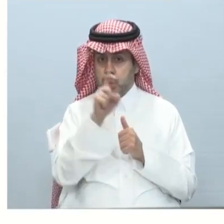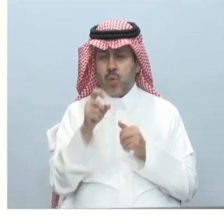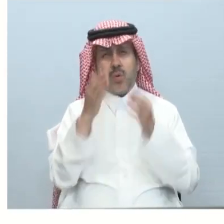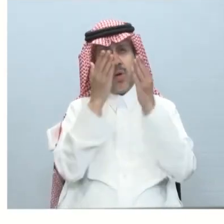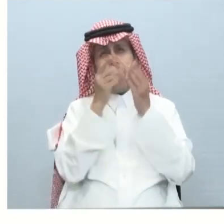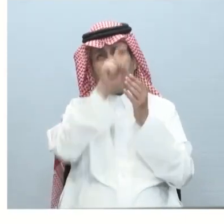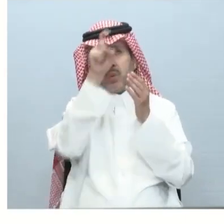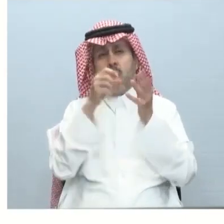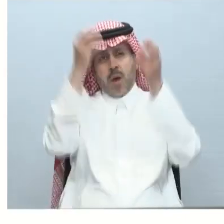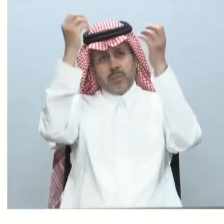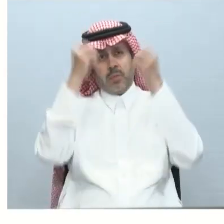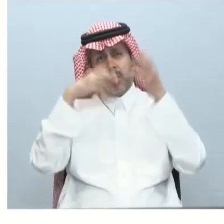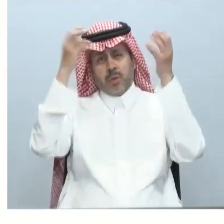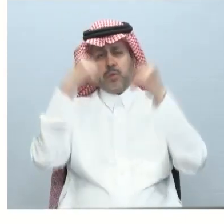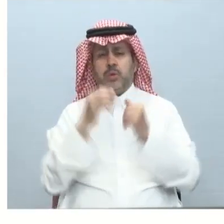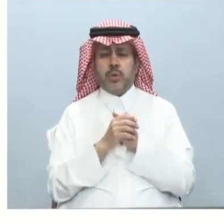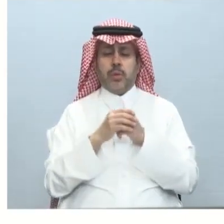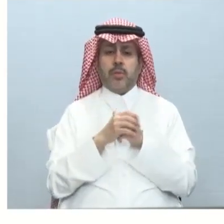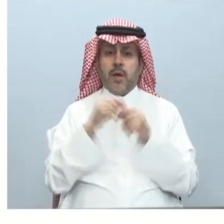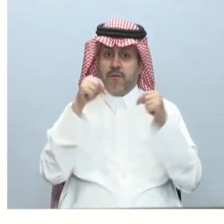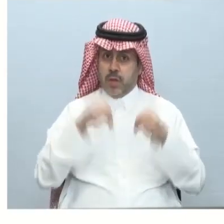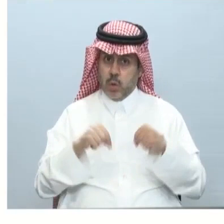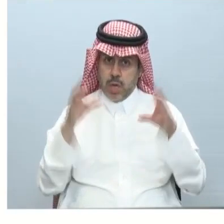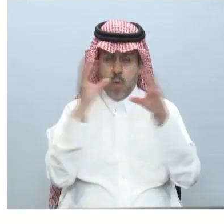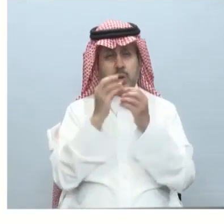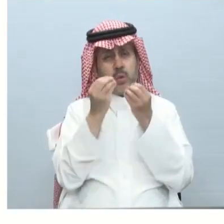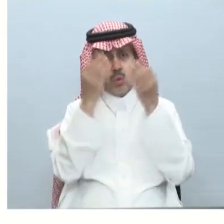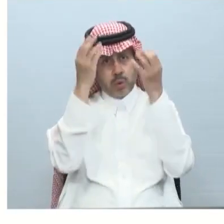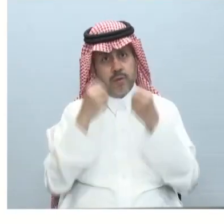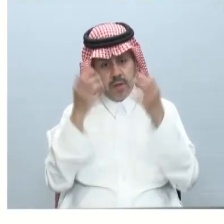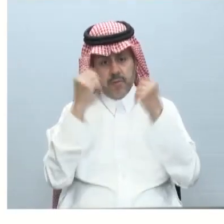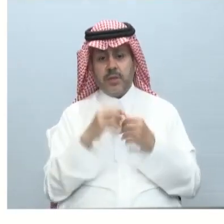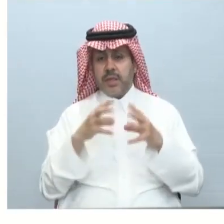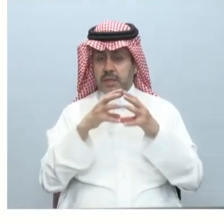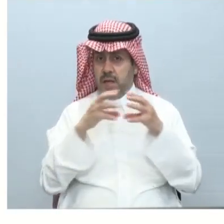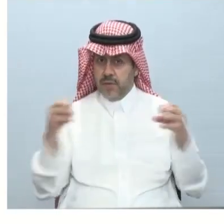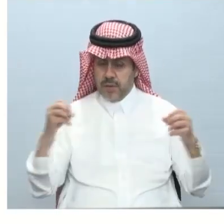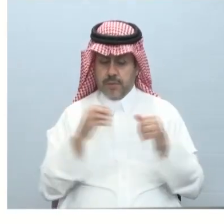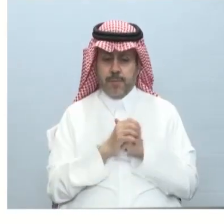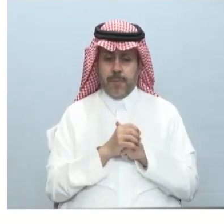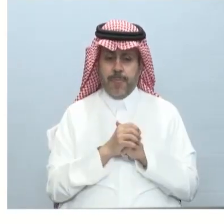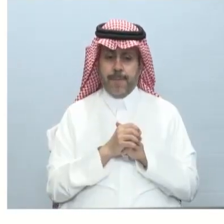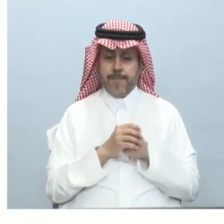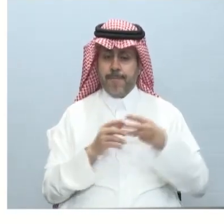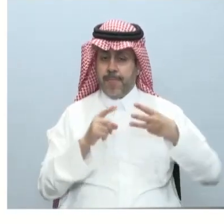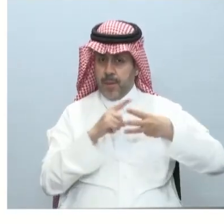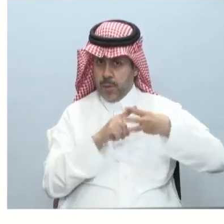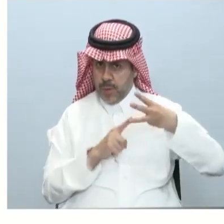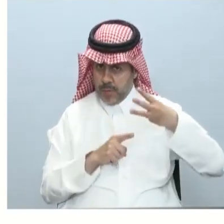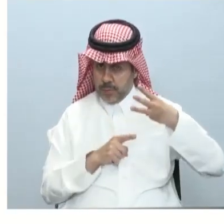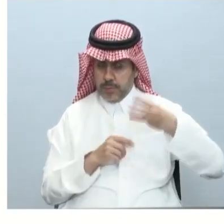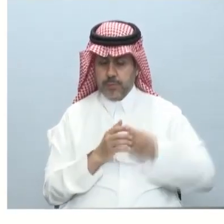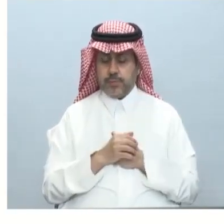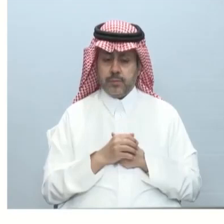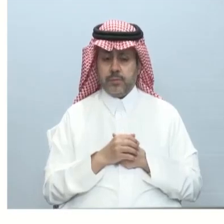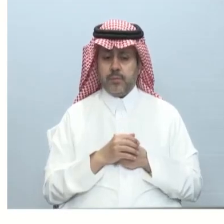ربه كل ما يحتاجه من امور الدنيا والاخره هذا التعريف هو تعريف لماذا تعريف